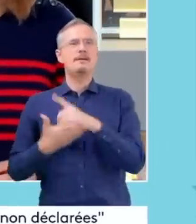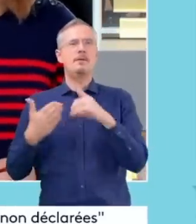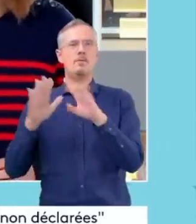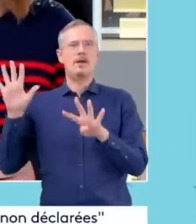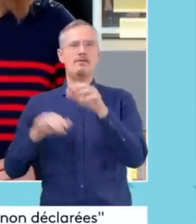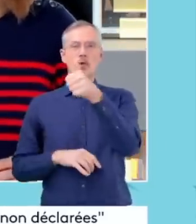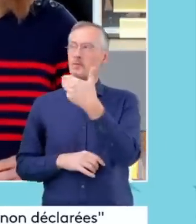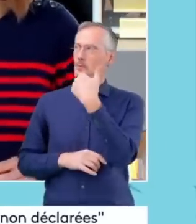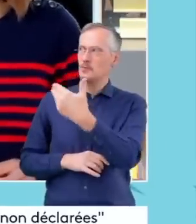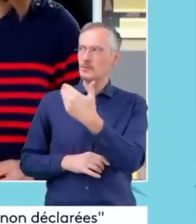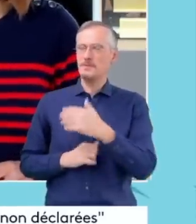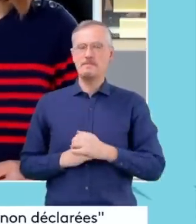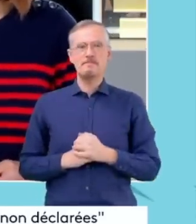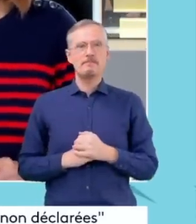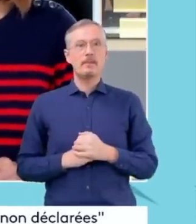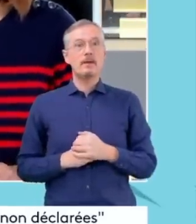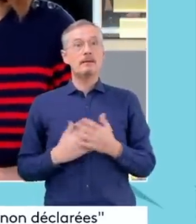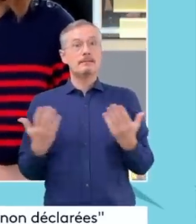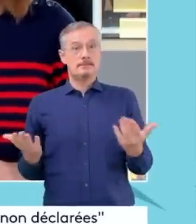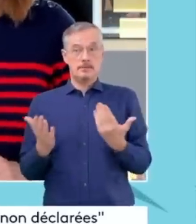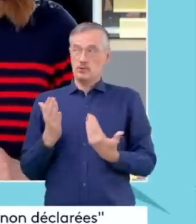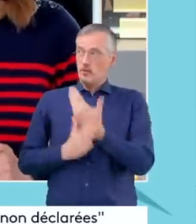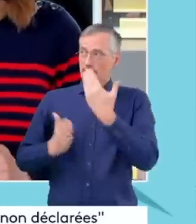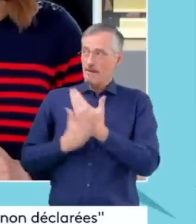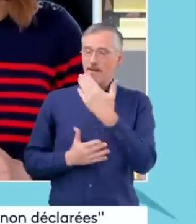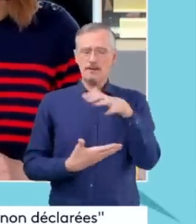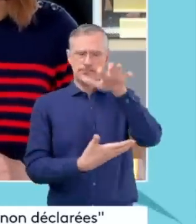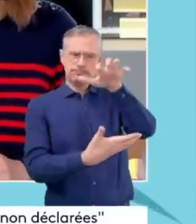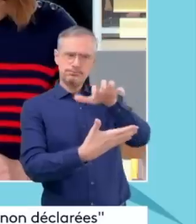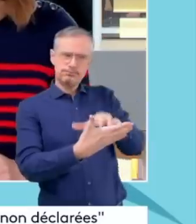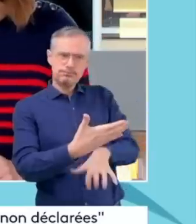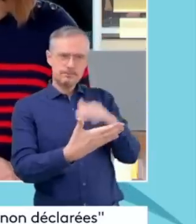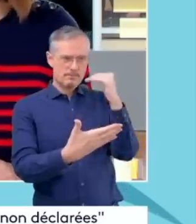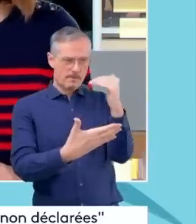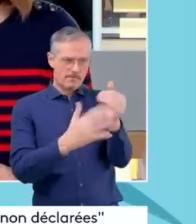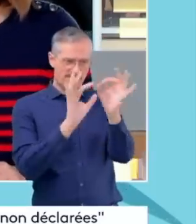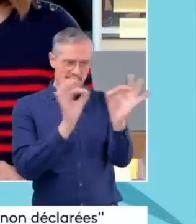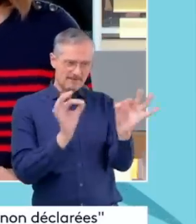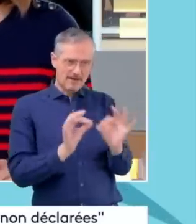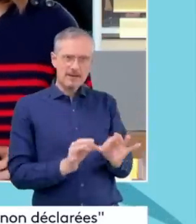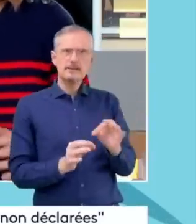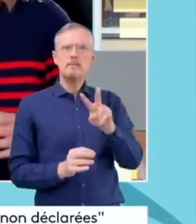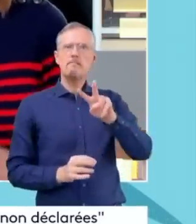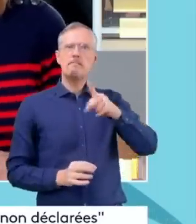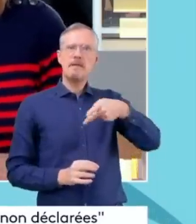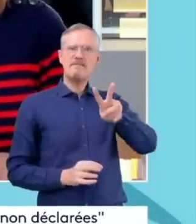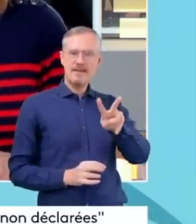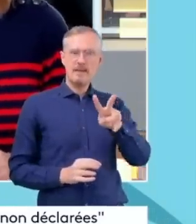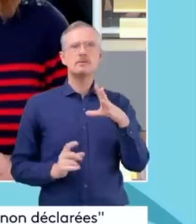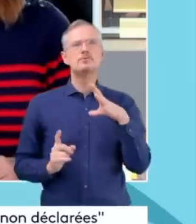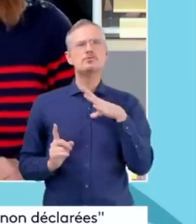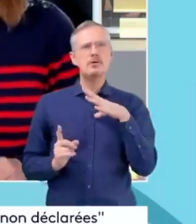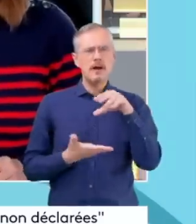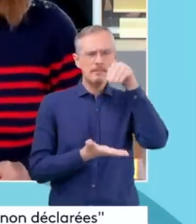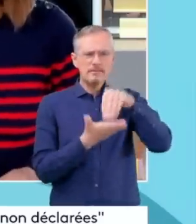nous. Ce matin, on découvre ce matin le compte-rendu de la séance et les propos entendus hier sont au singulier dans